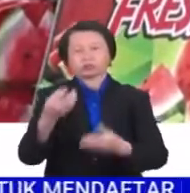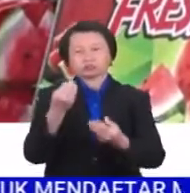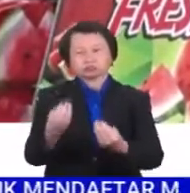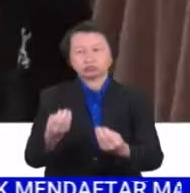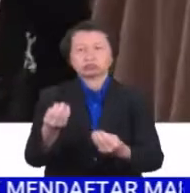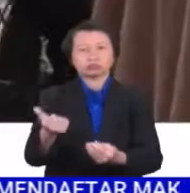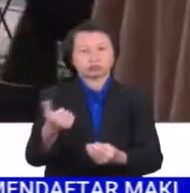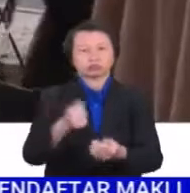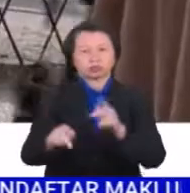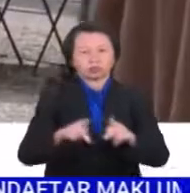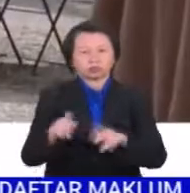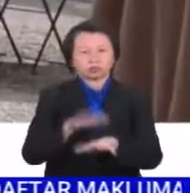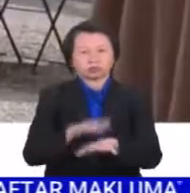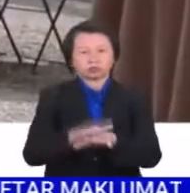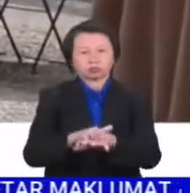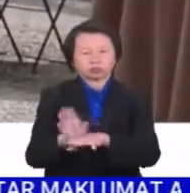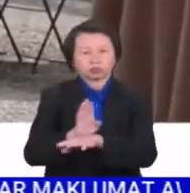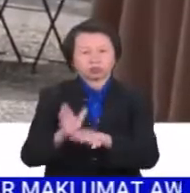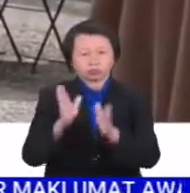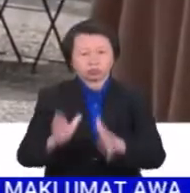baik pengunjung dan usahawan.